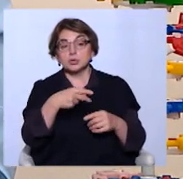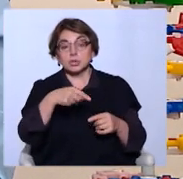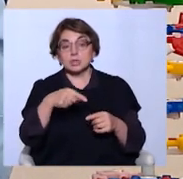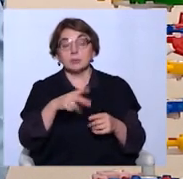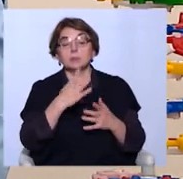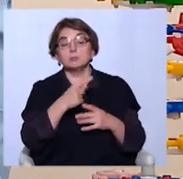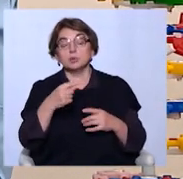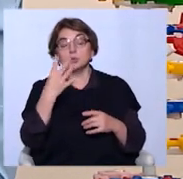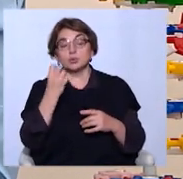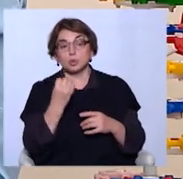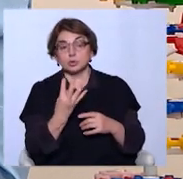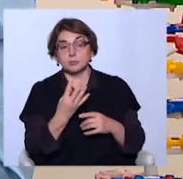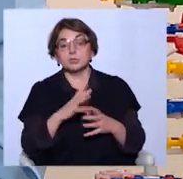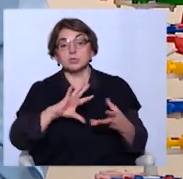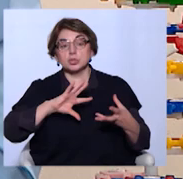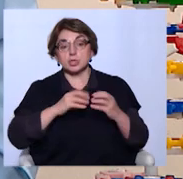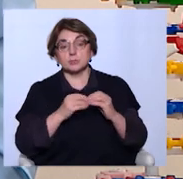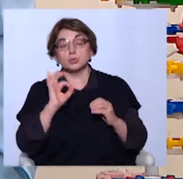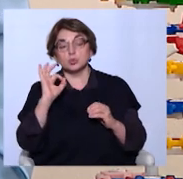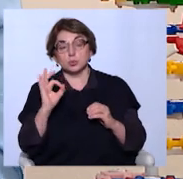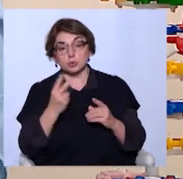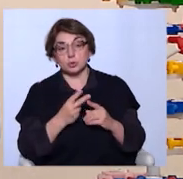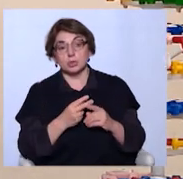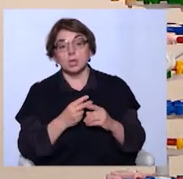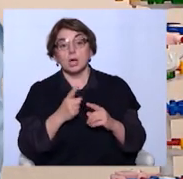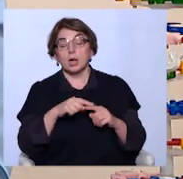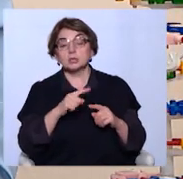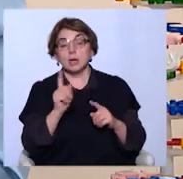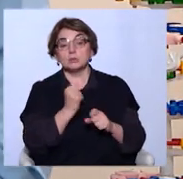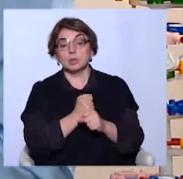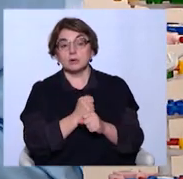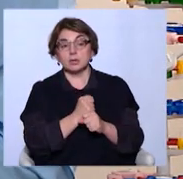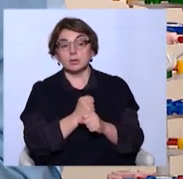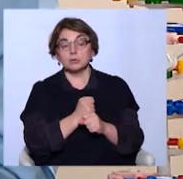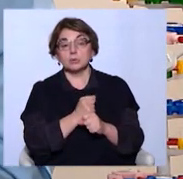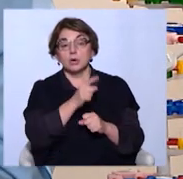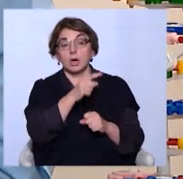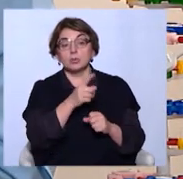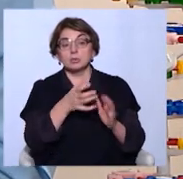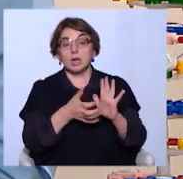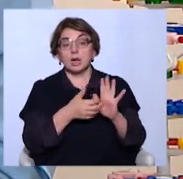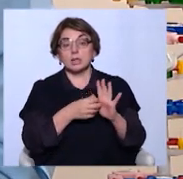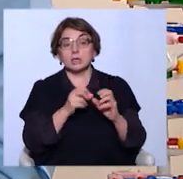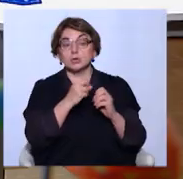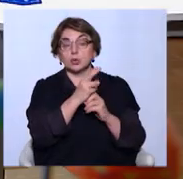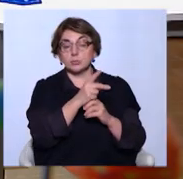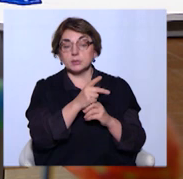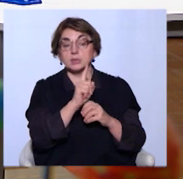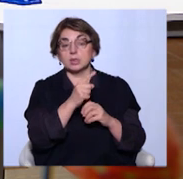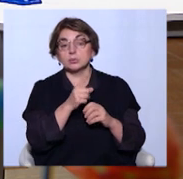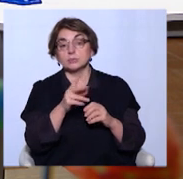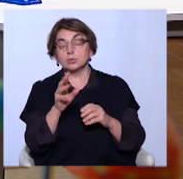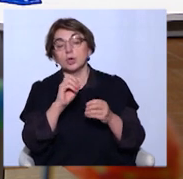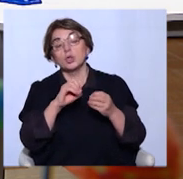მინუს 14, ხოლო ჯამი კი ვიცით არის ნულის ტოლი. მაშასადამე აქ უნდა გქონდეს პლუს 12, რათა